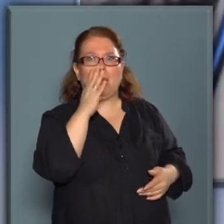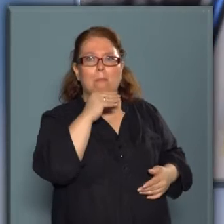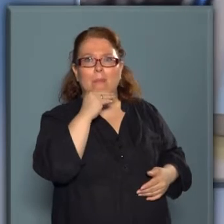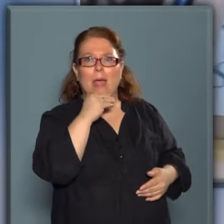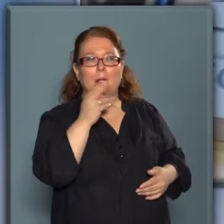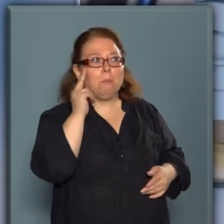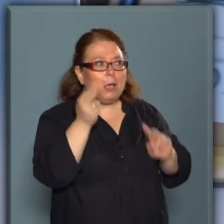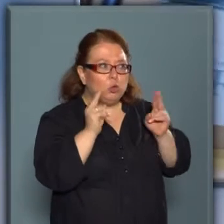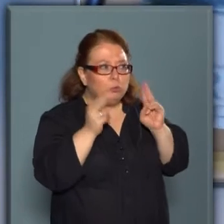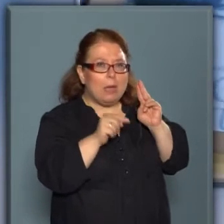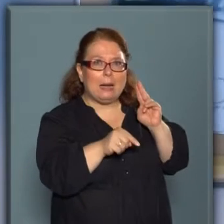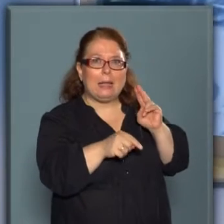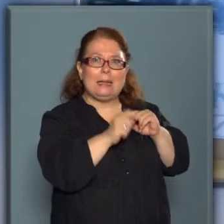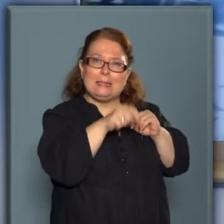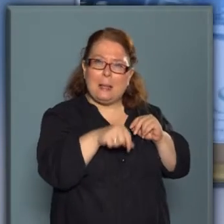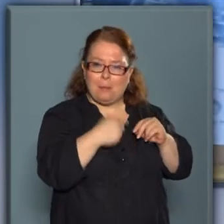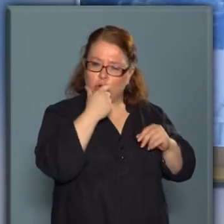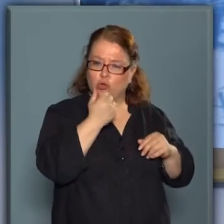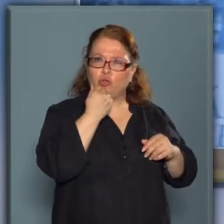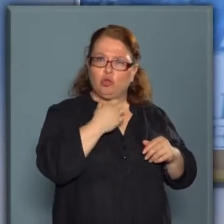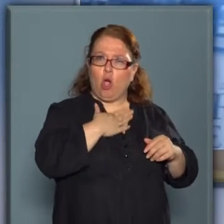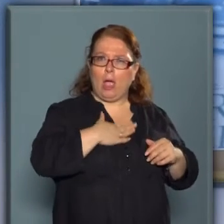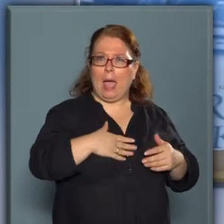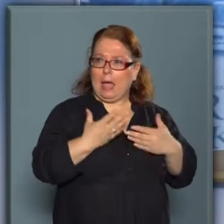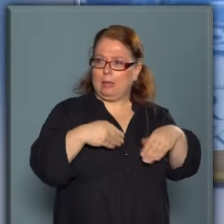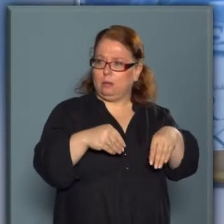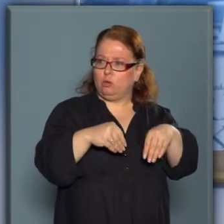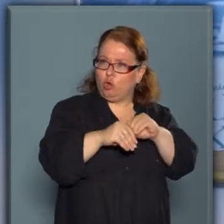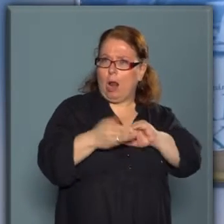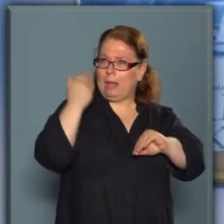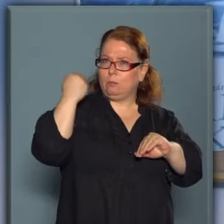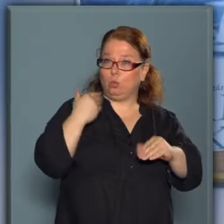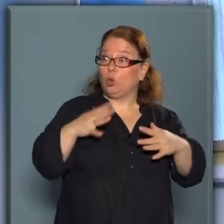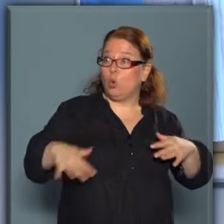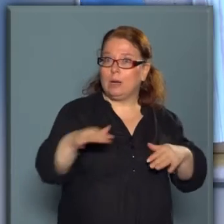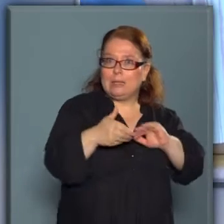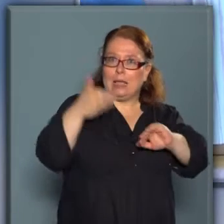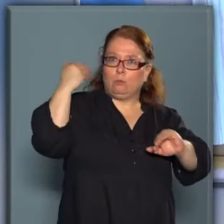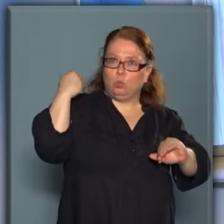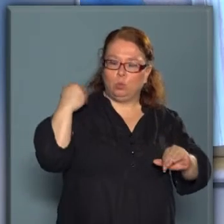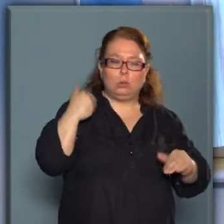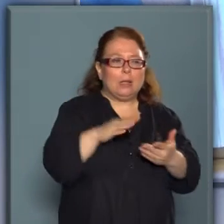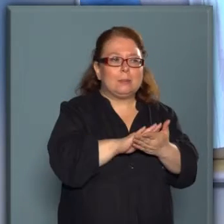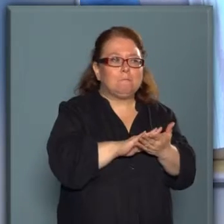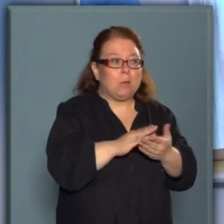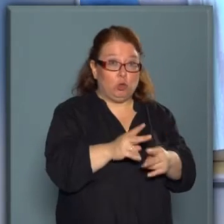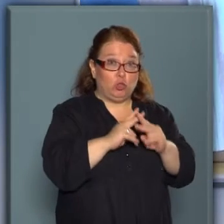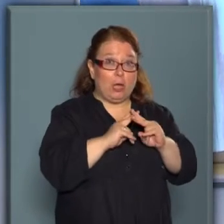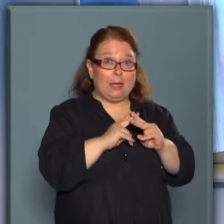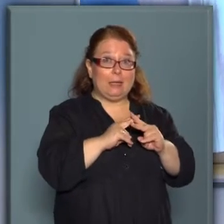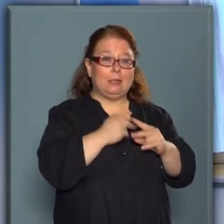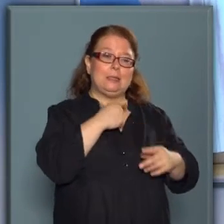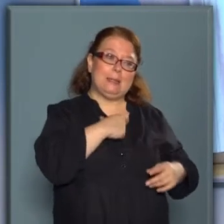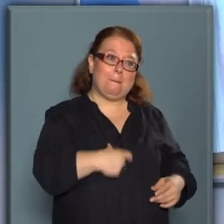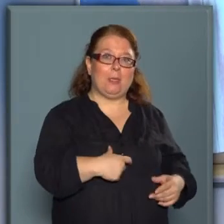ugye minél inkább megismerkedik a személyes múltjával, a család múltjával, a környezete múltjával, ez mennyiben segít az